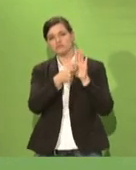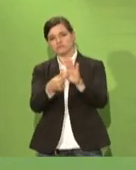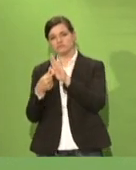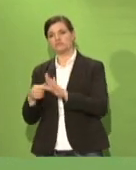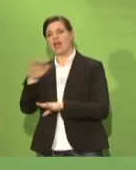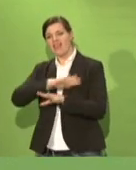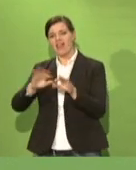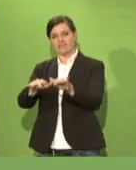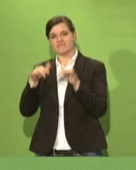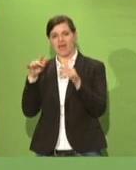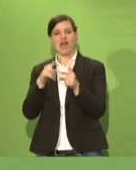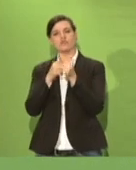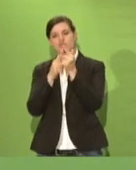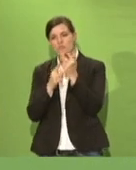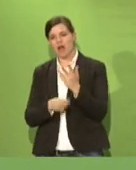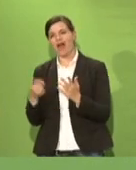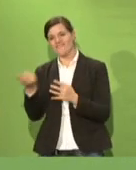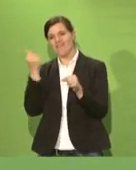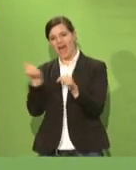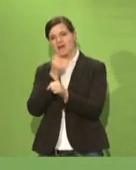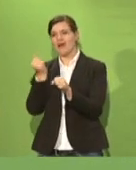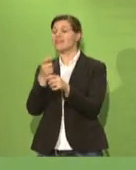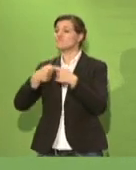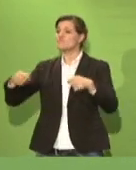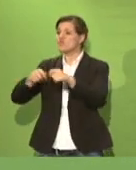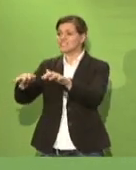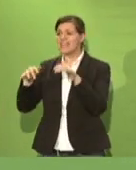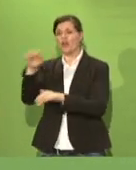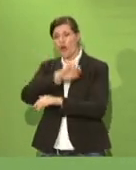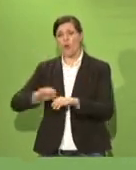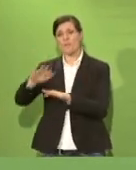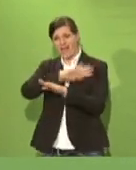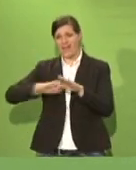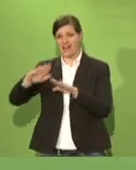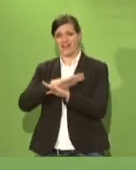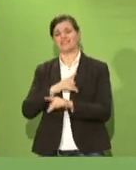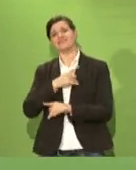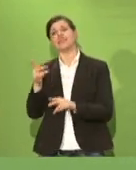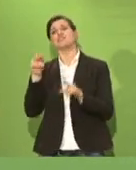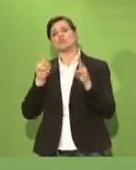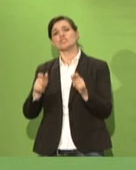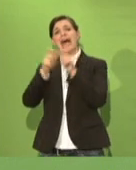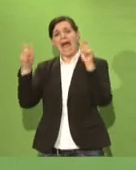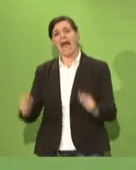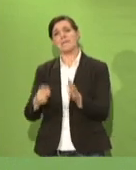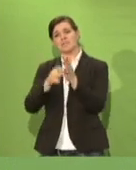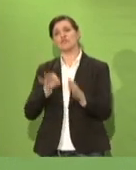Landtag, überall da, wo wir tätig sind, im Bundestag, auf europäischer Ebene, Rahmenbedingungen zu schaffen für